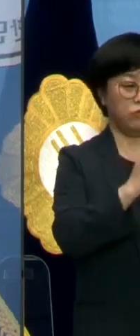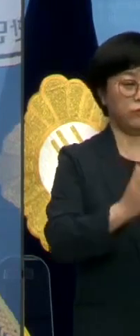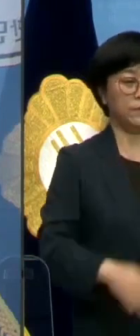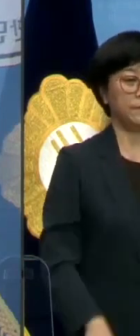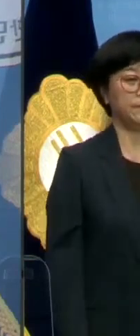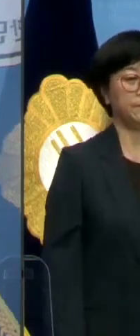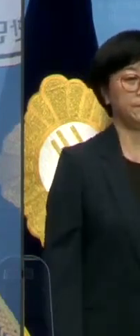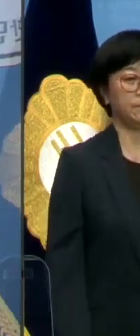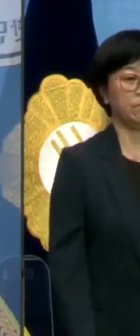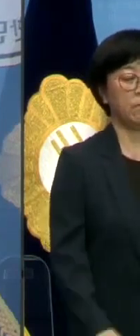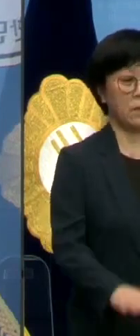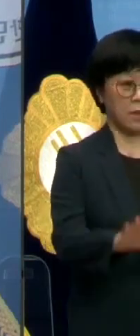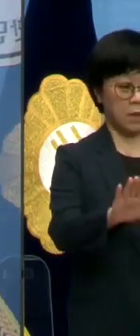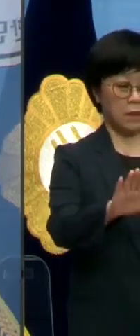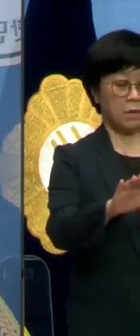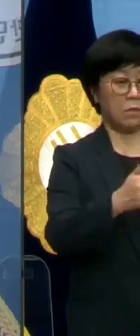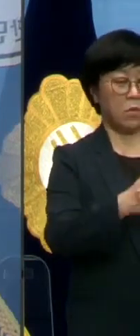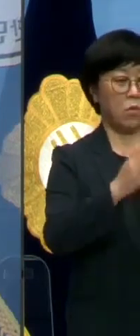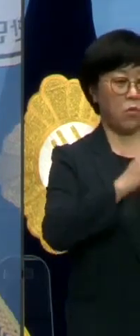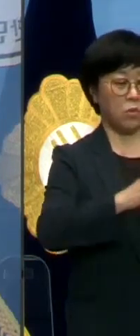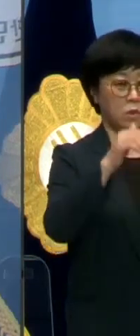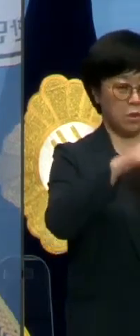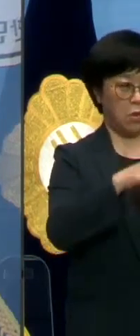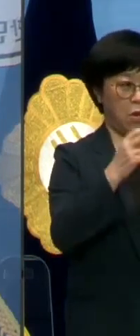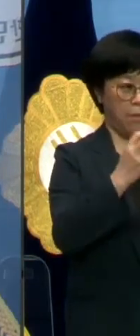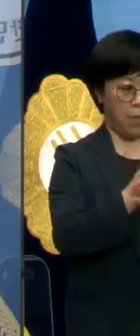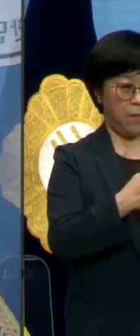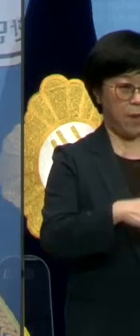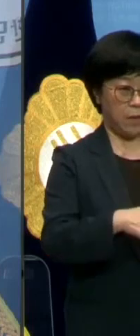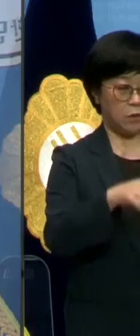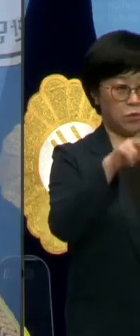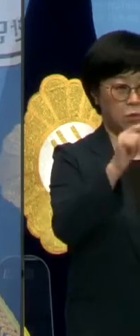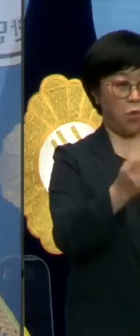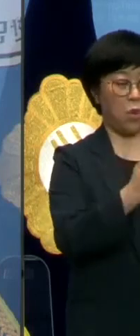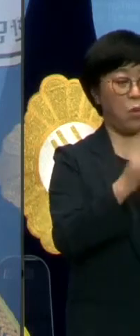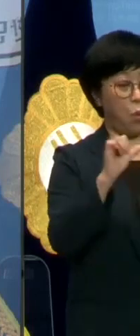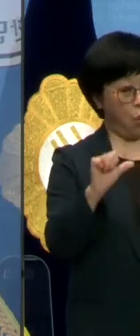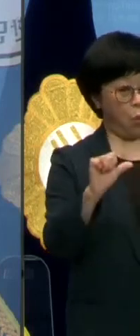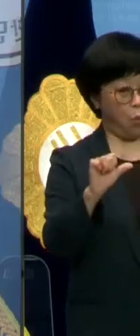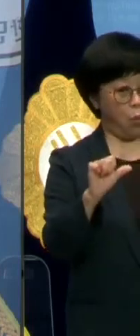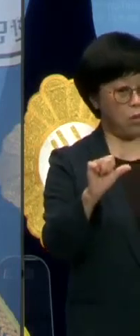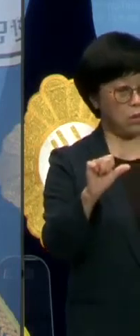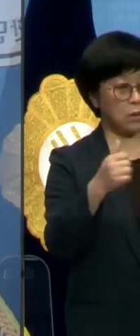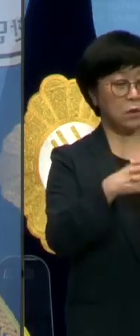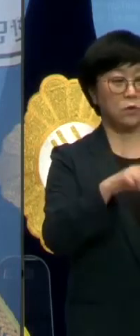있다. 현행 공직선거법 제8조의 5에 따르면